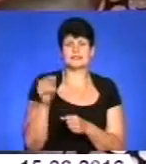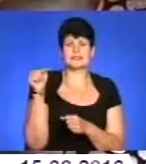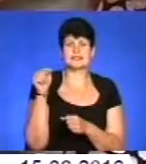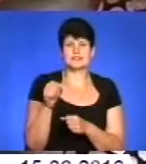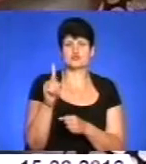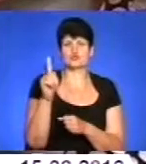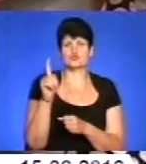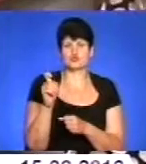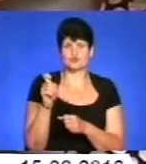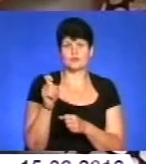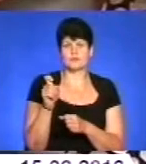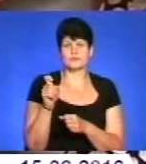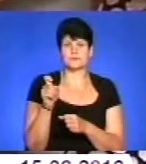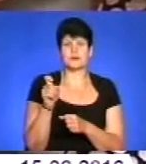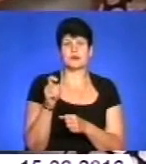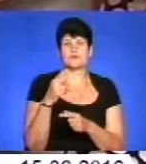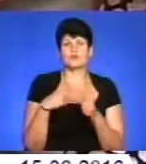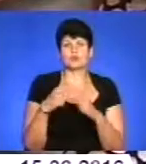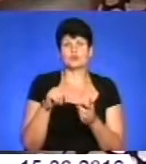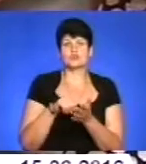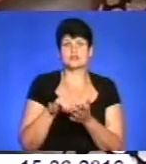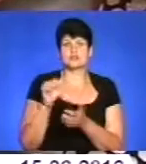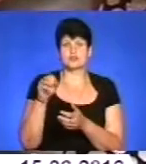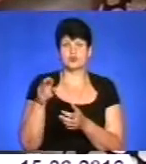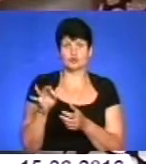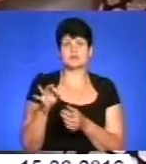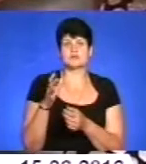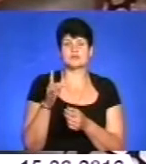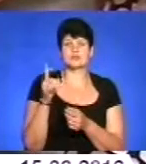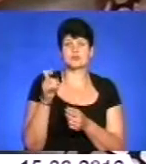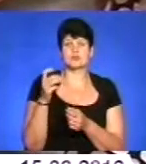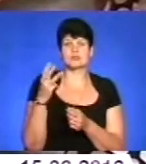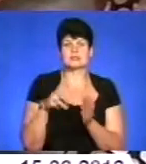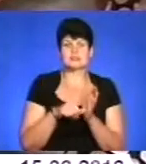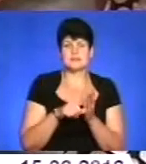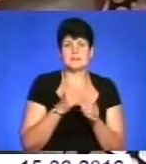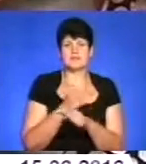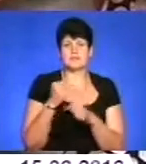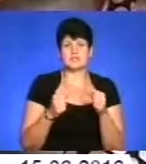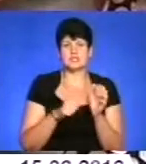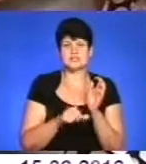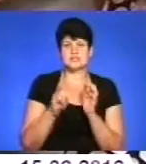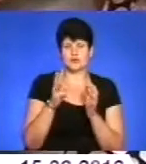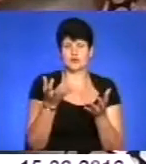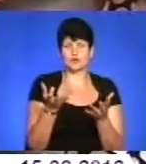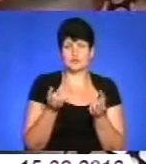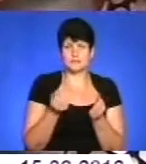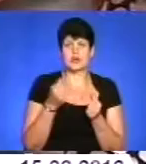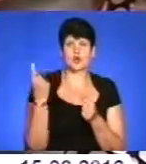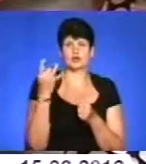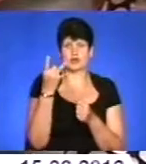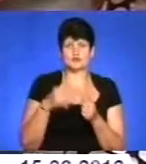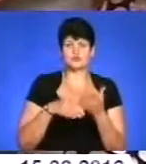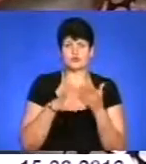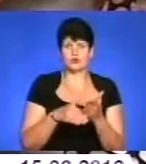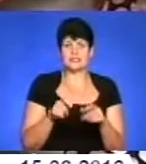1100 демобілізованих учасників АТО. 187 працевлаштували, 63 з них отримали одноразову допомогу для відкриття власної